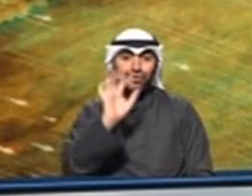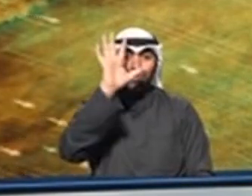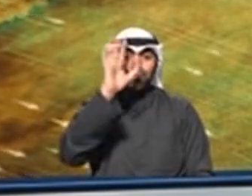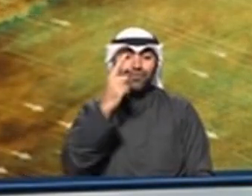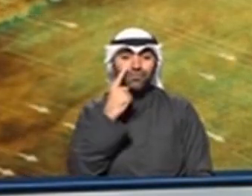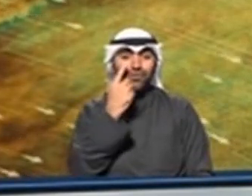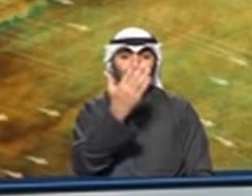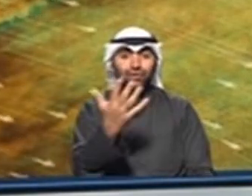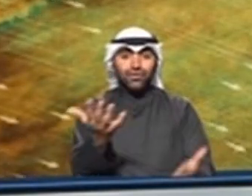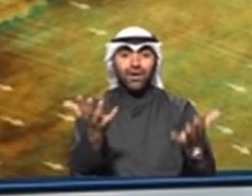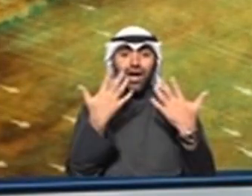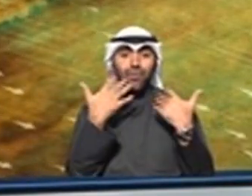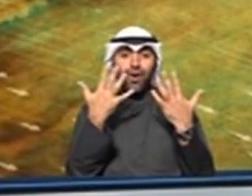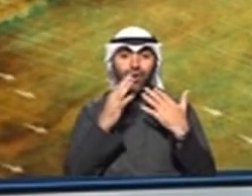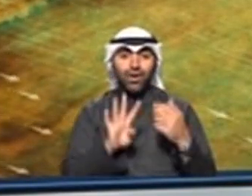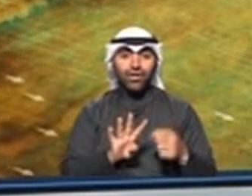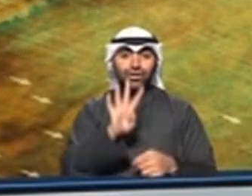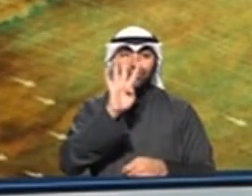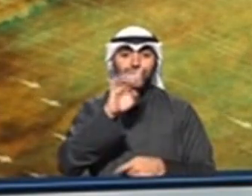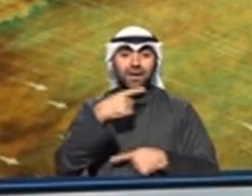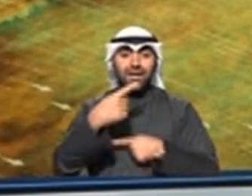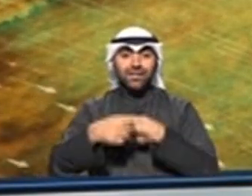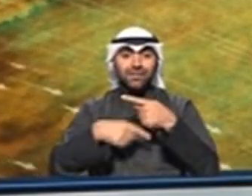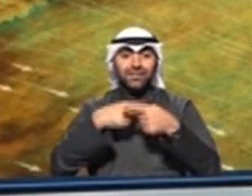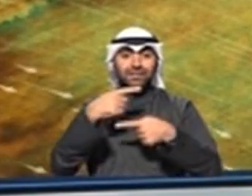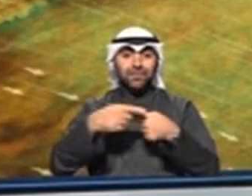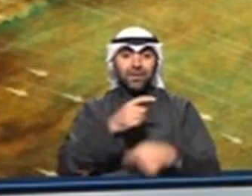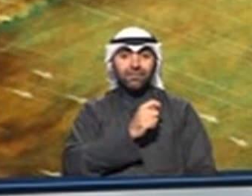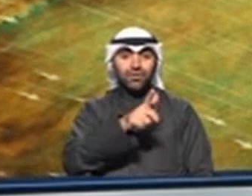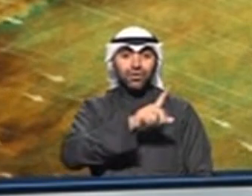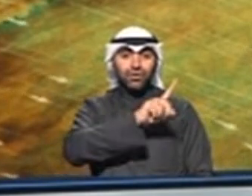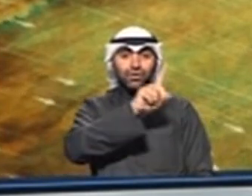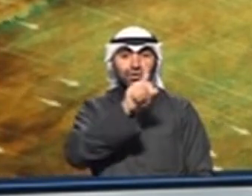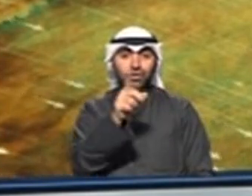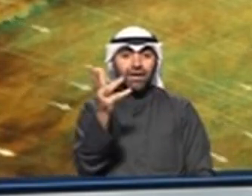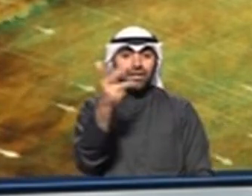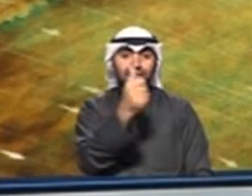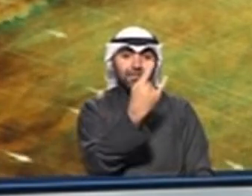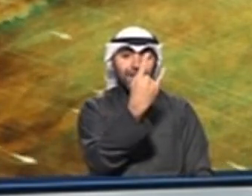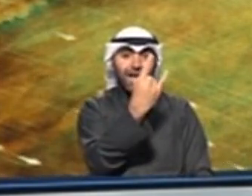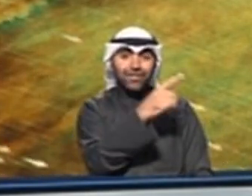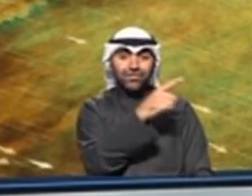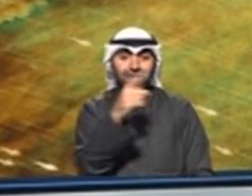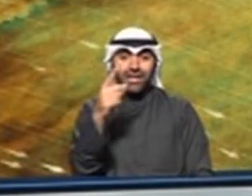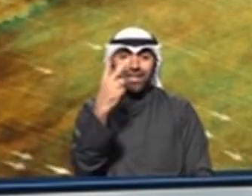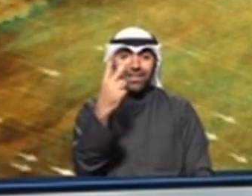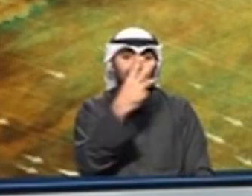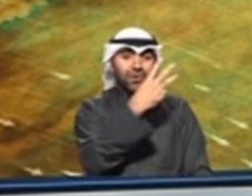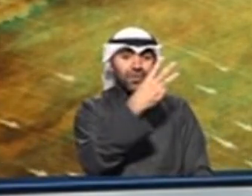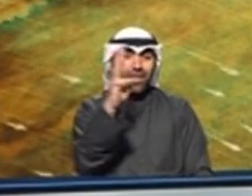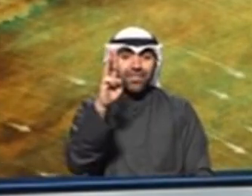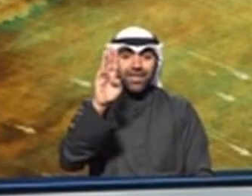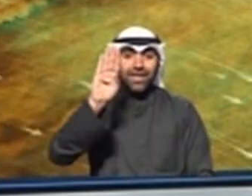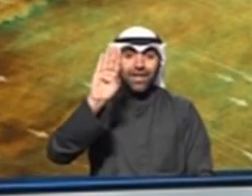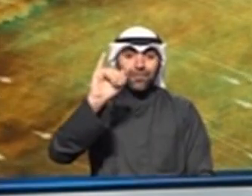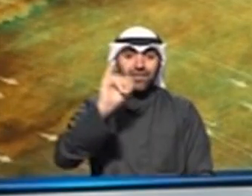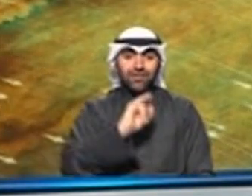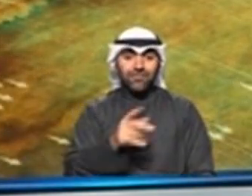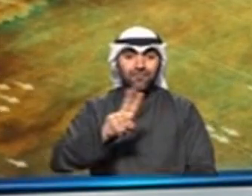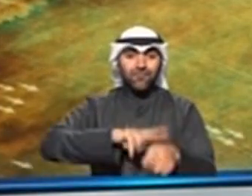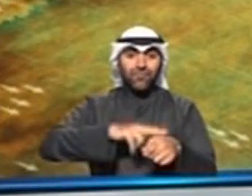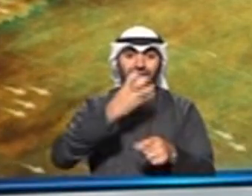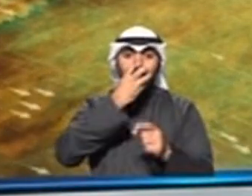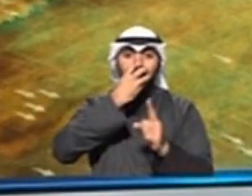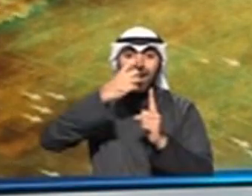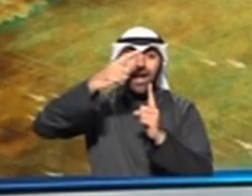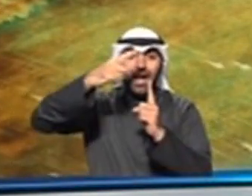الغربية خفيفة لمعتدل السرعة، تتراوح سرعتها بشكل عام ما بين 10 إلى 32 كيلومتر في الساعة. ودرجات الحرارة